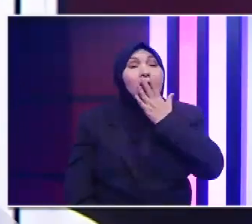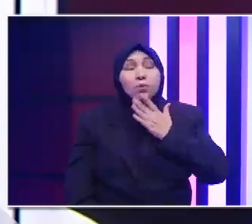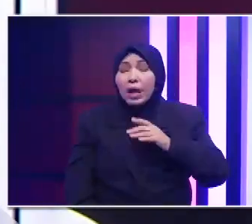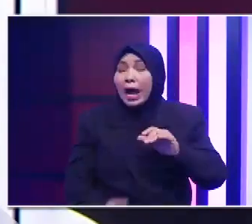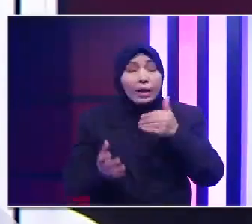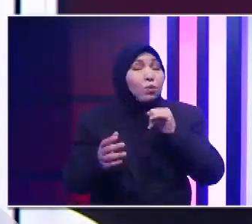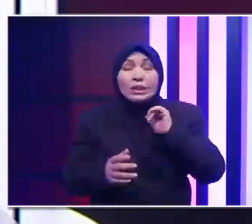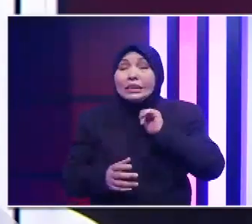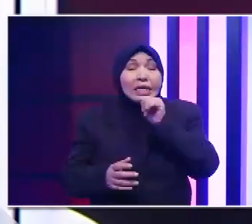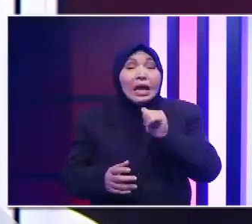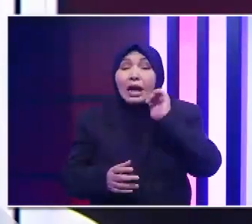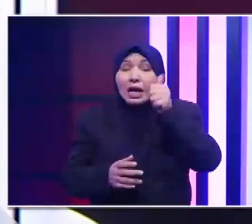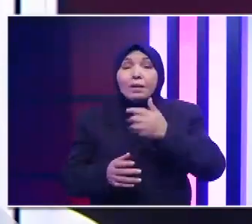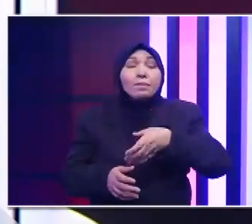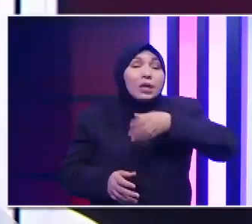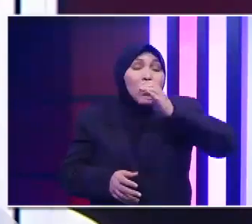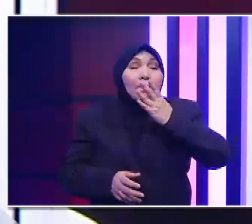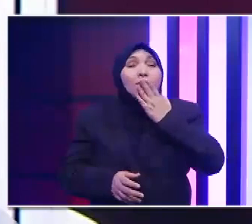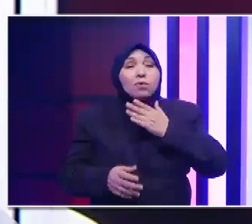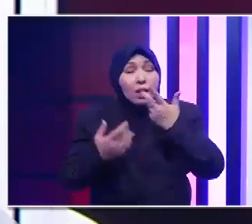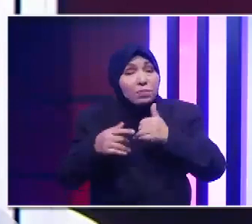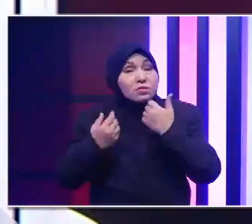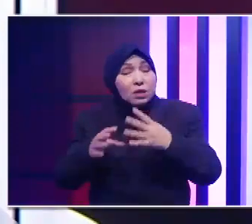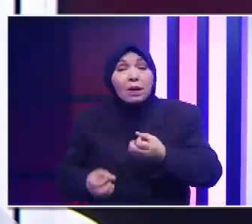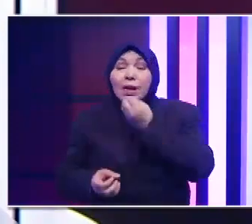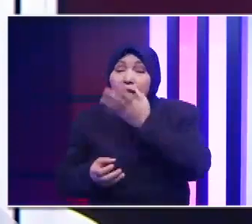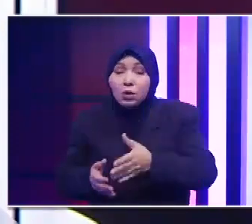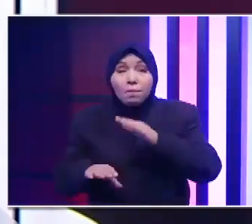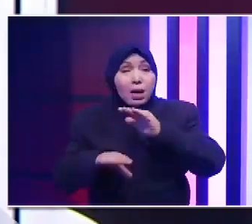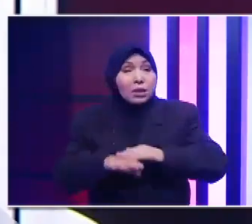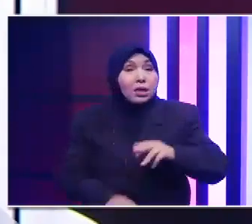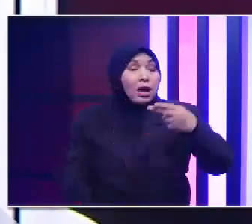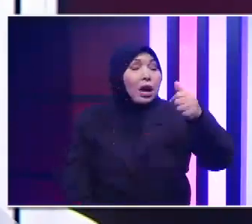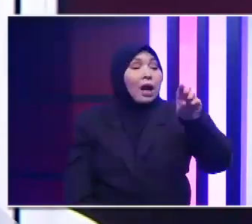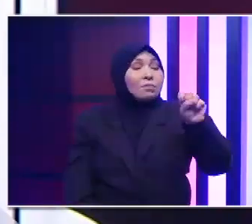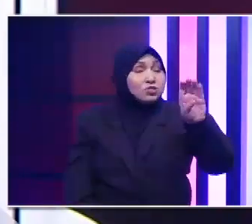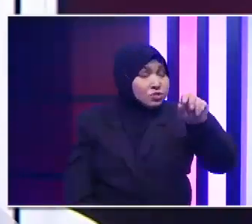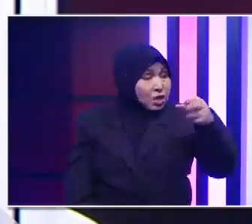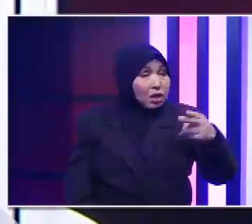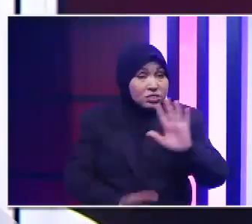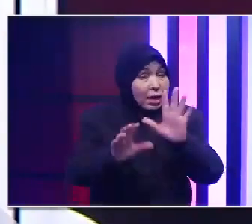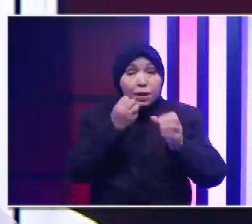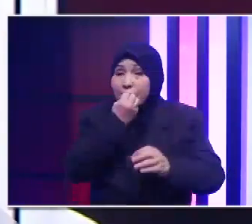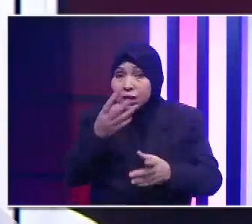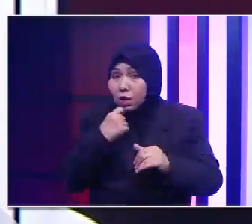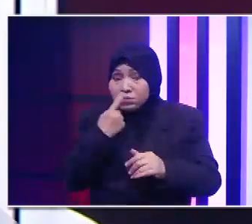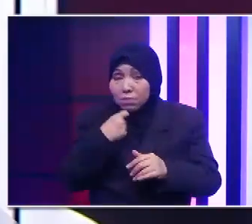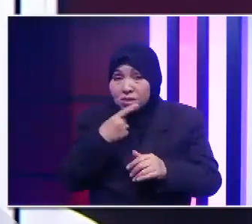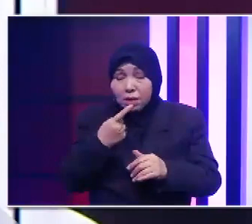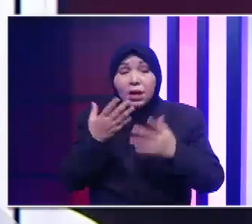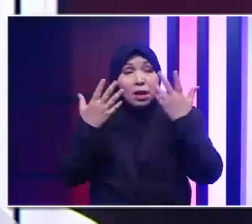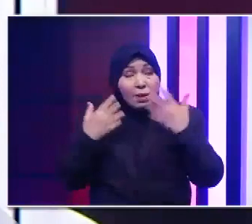aku tidak akan lagi minum madu tetapi kemudian habis masalah memberitahu kepada Fakfak jangan kamu bagi tahu setiap Hai